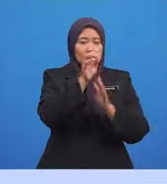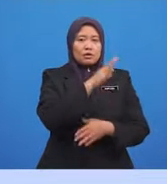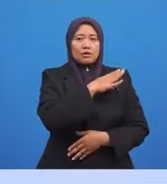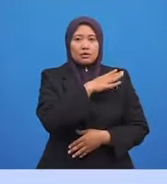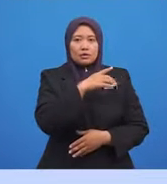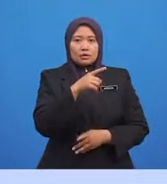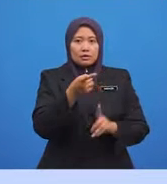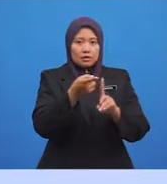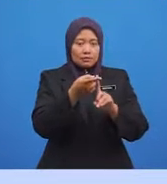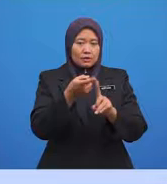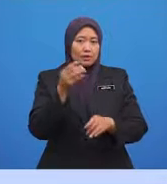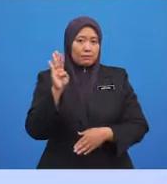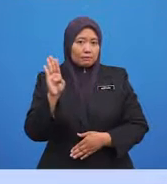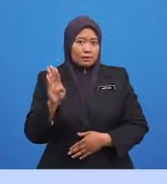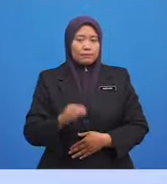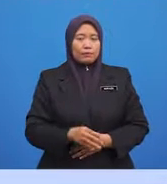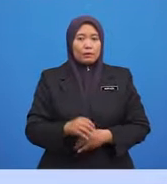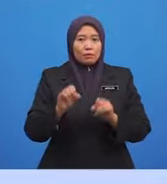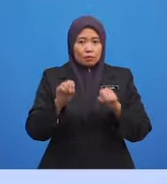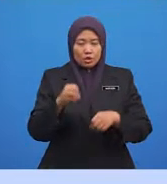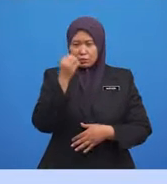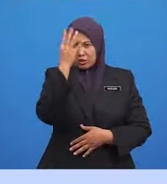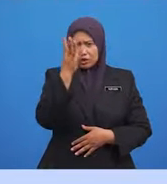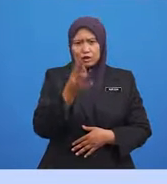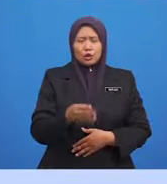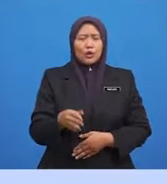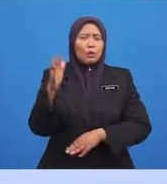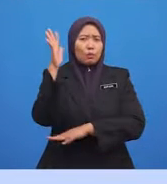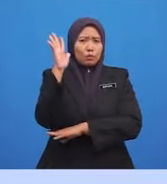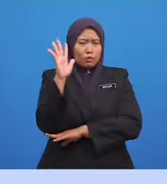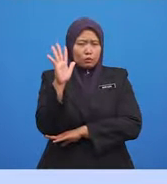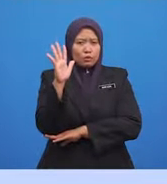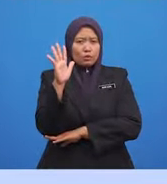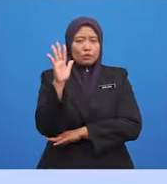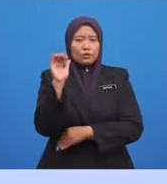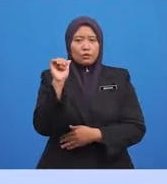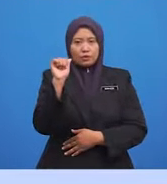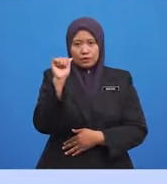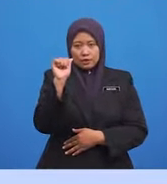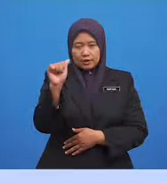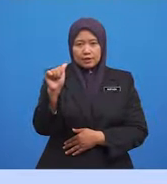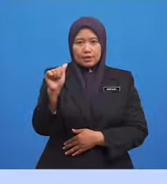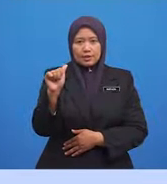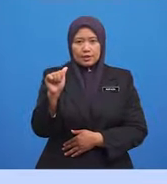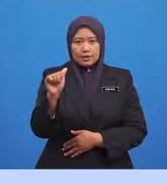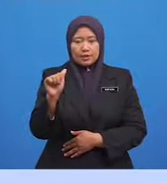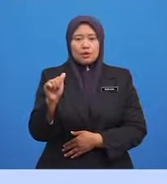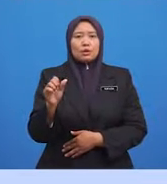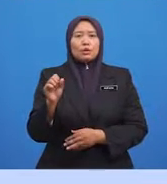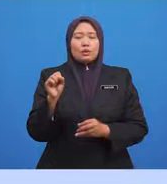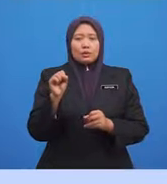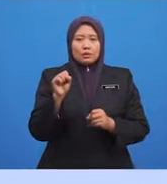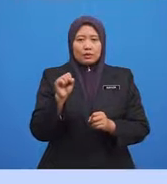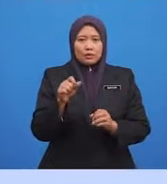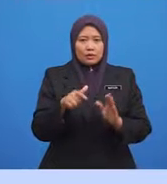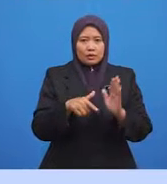Murid-murid boleh menyatakan pokok A lebih tinggi daripada pokok B ataupun pokok B lebih rendah